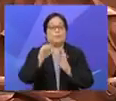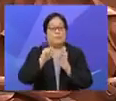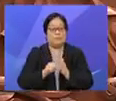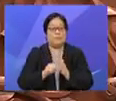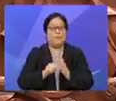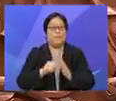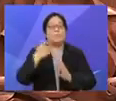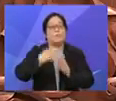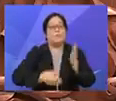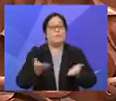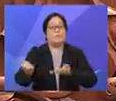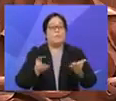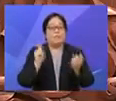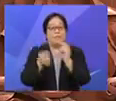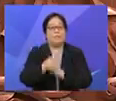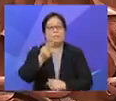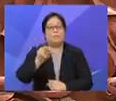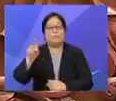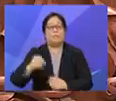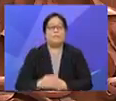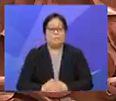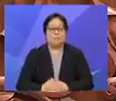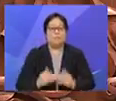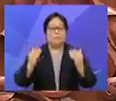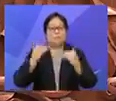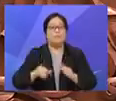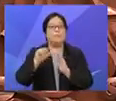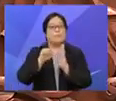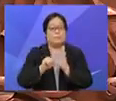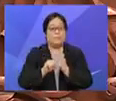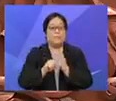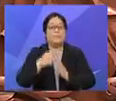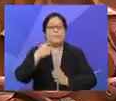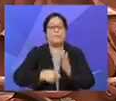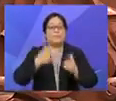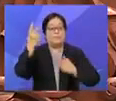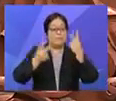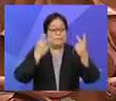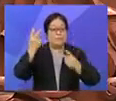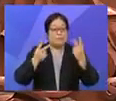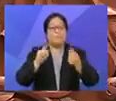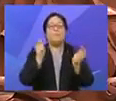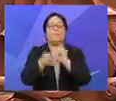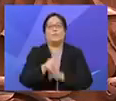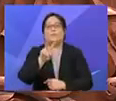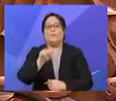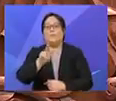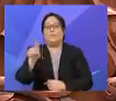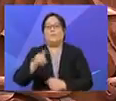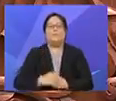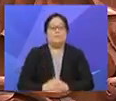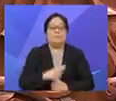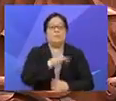sejarahnya ialah Pap pendanaan kepada perkara 57 ini hanya berlaku pada